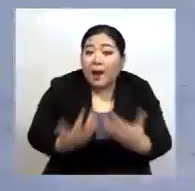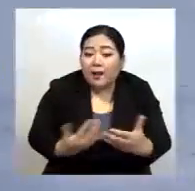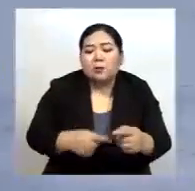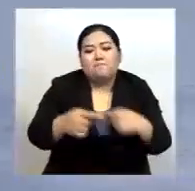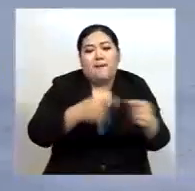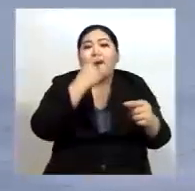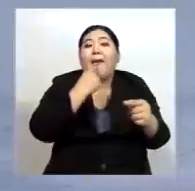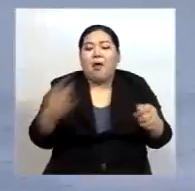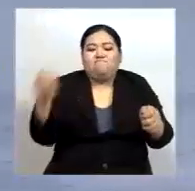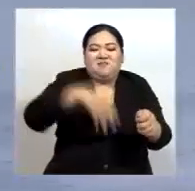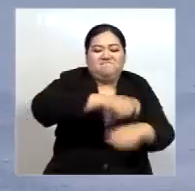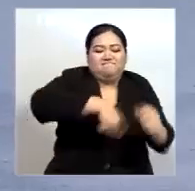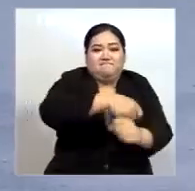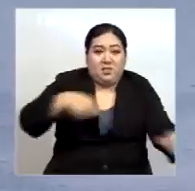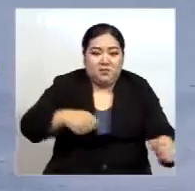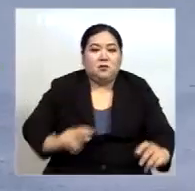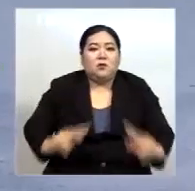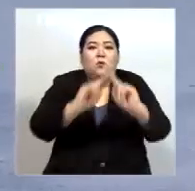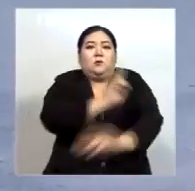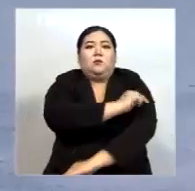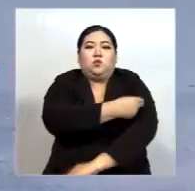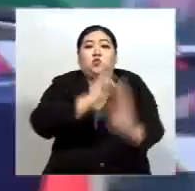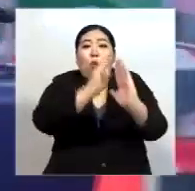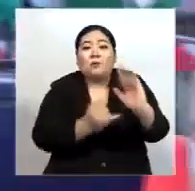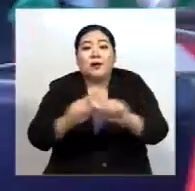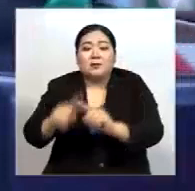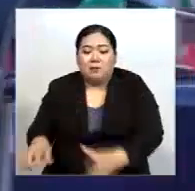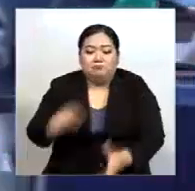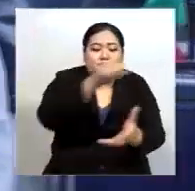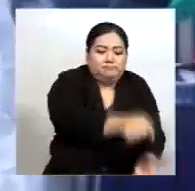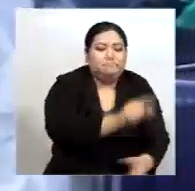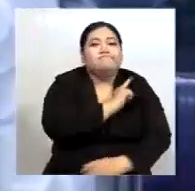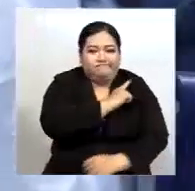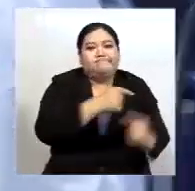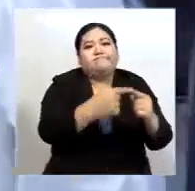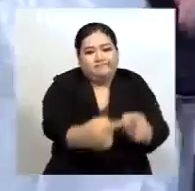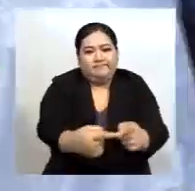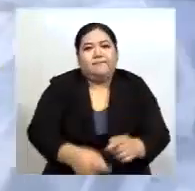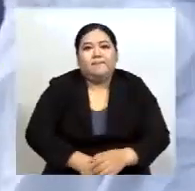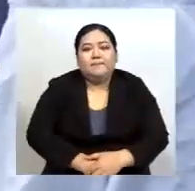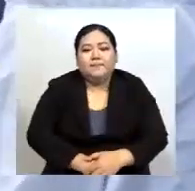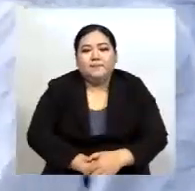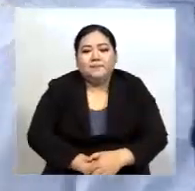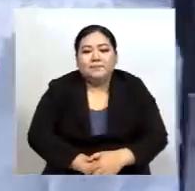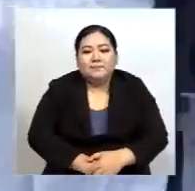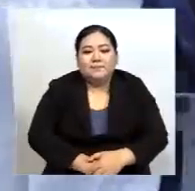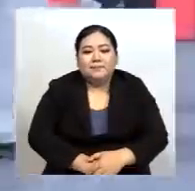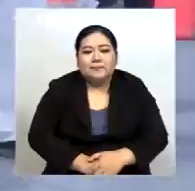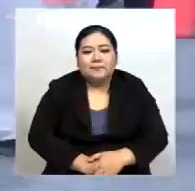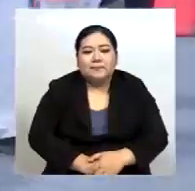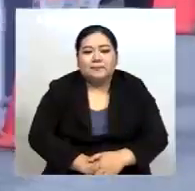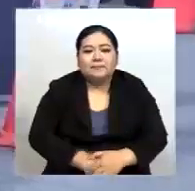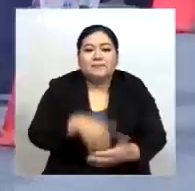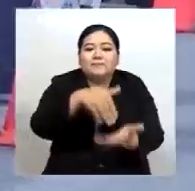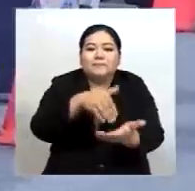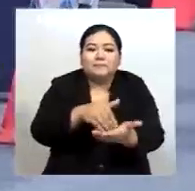ถุงแดงแล้วก็จะให้สาธารณสุขจังหวัดที่จอดแวะต่างๆนั้นนำไปจัดการต่อส่วนที่ศูนย์เฝ้